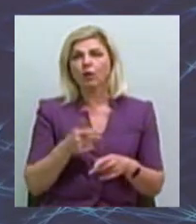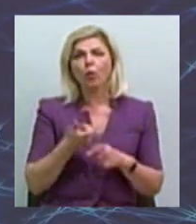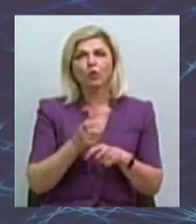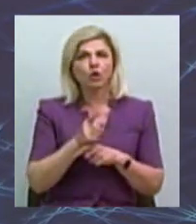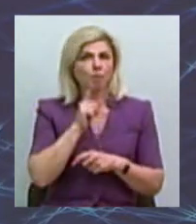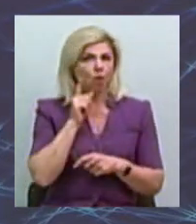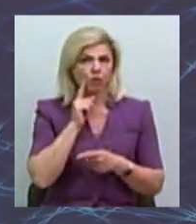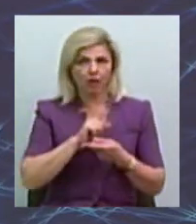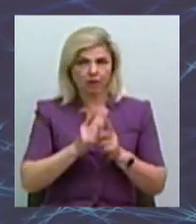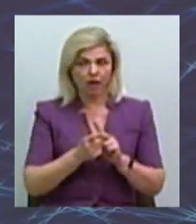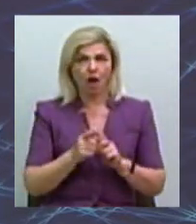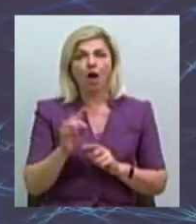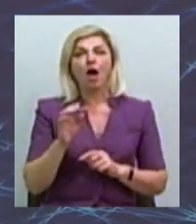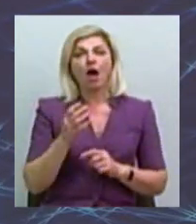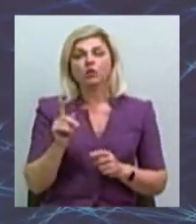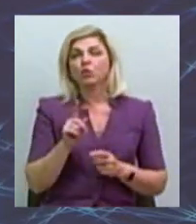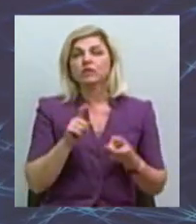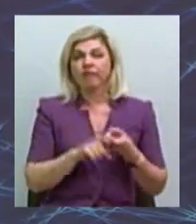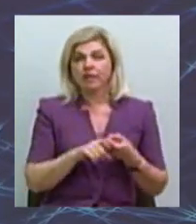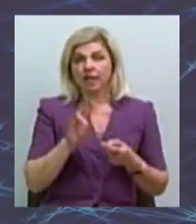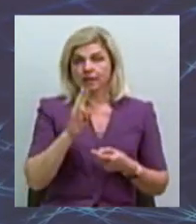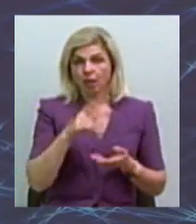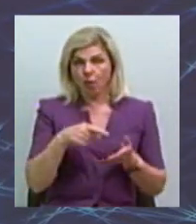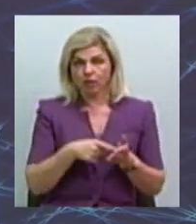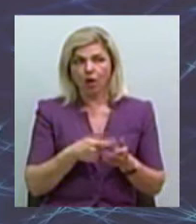Что касательно Николаева, но очень много